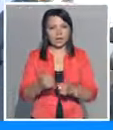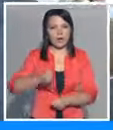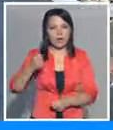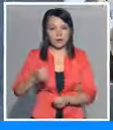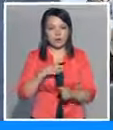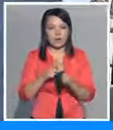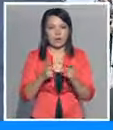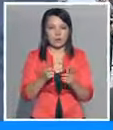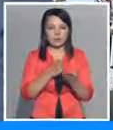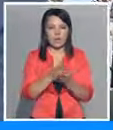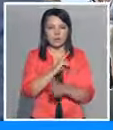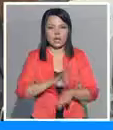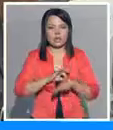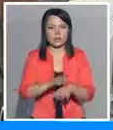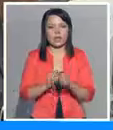қызметтік куәліктерін алды.